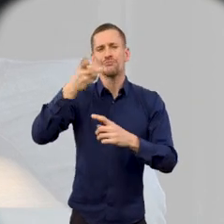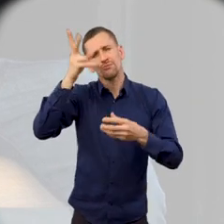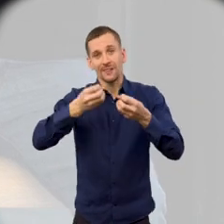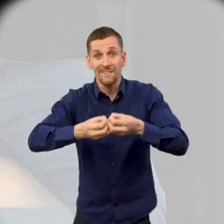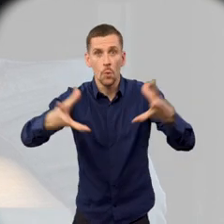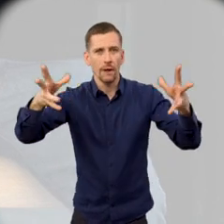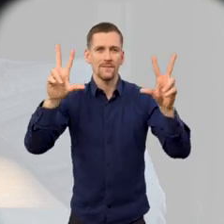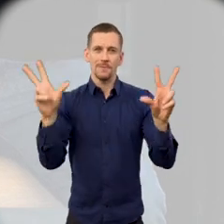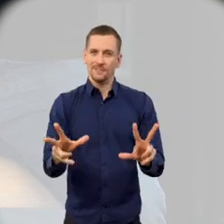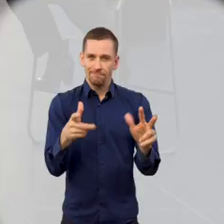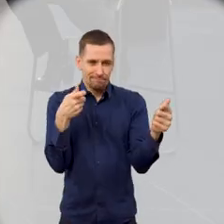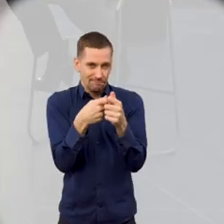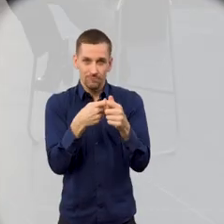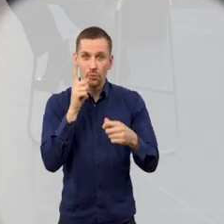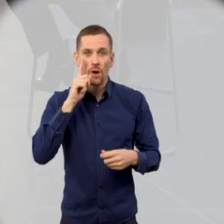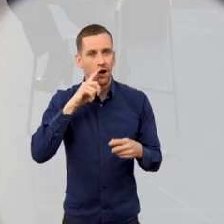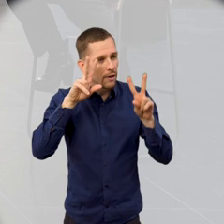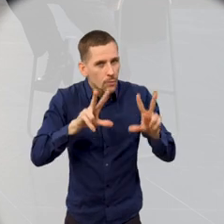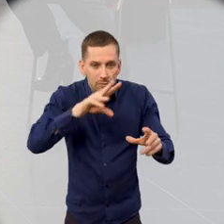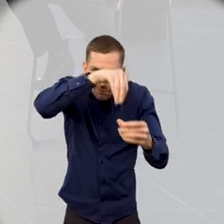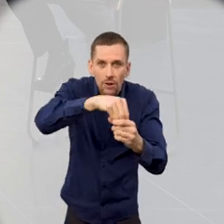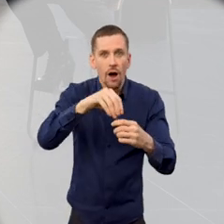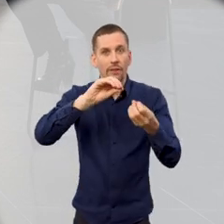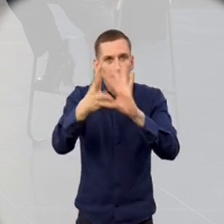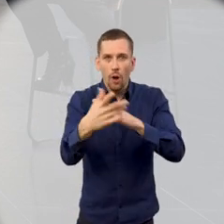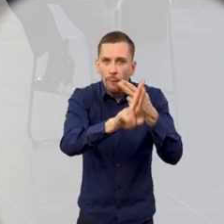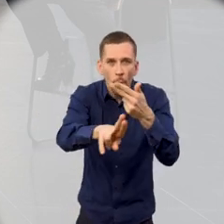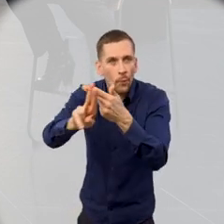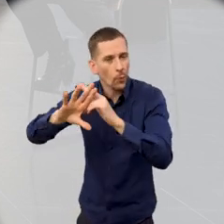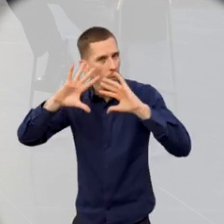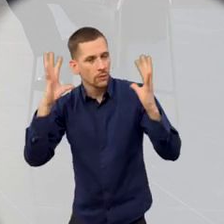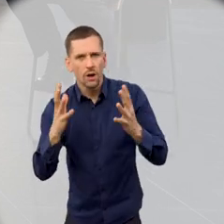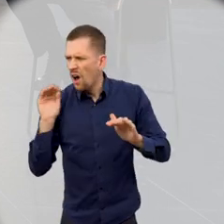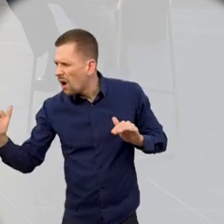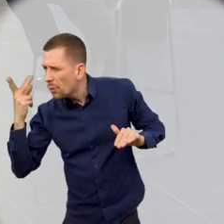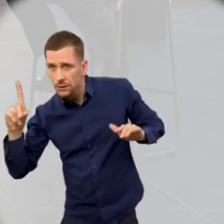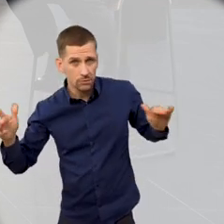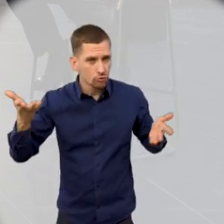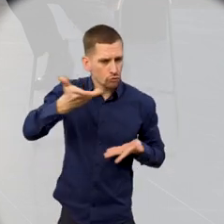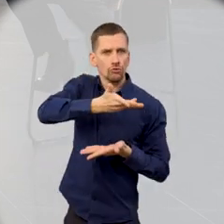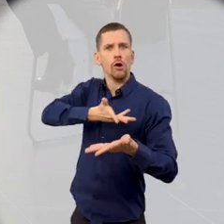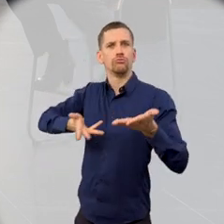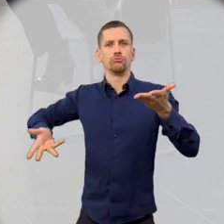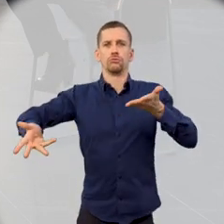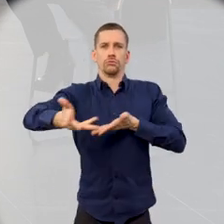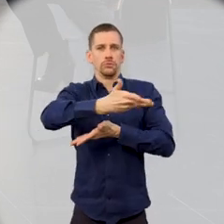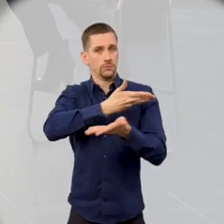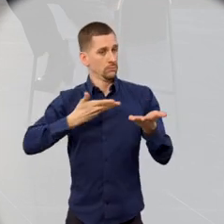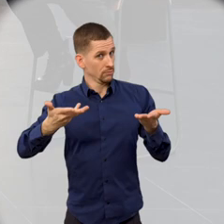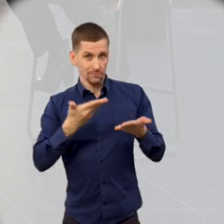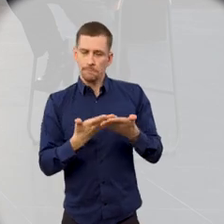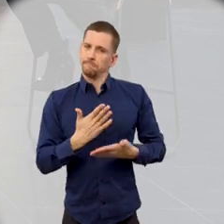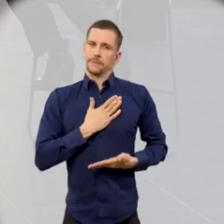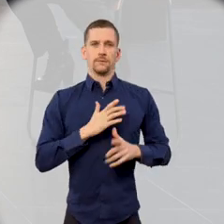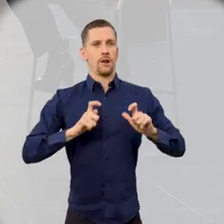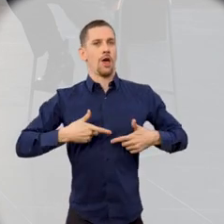numérique particulier qu'est le développement informatique, toutes les réponses sont sur Internet, toutes les réponses sont dans la communauté, le voisin de droite, le voisin de gauche. Donc en fait, ce que font les gens, c'est